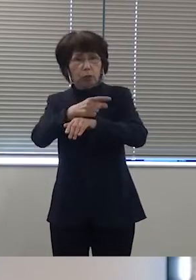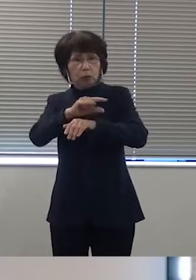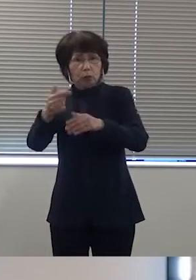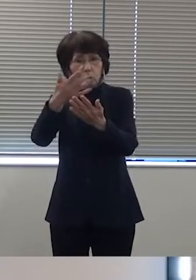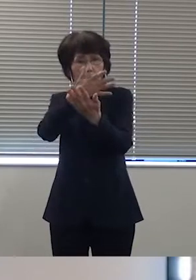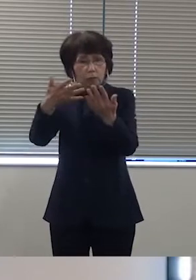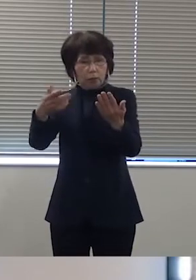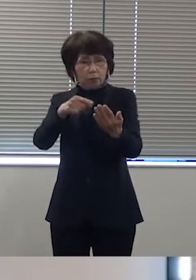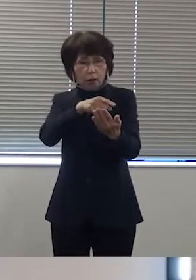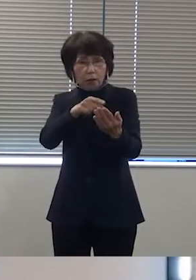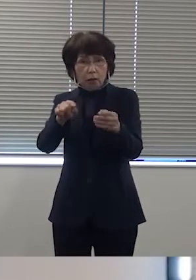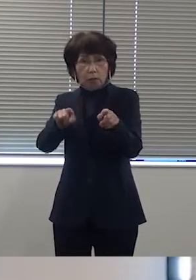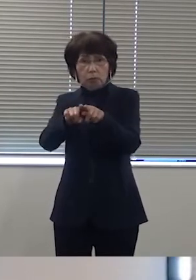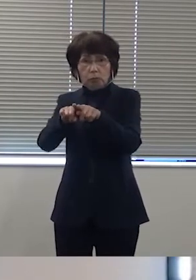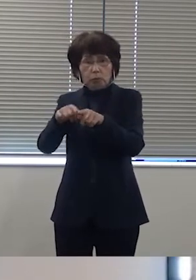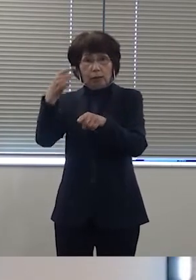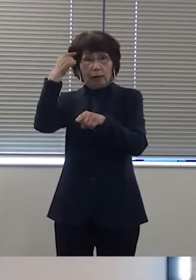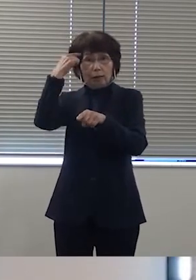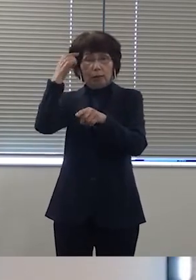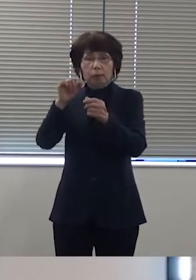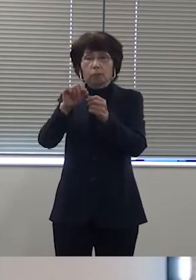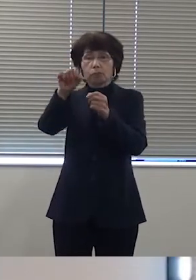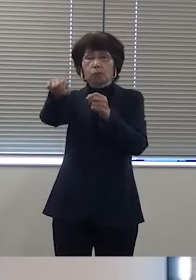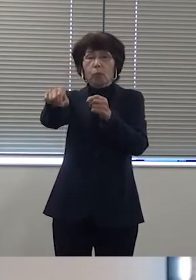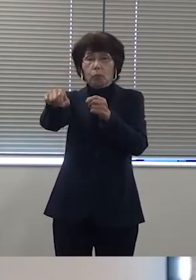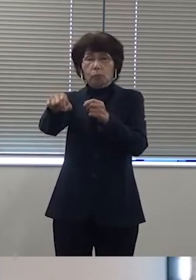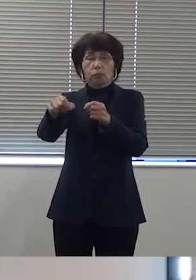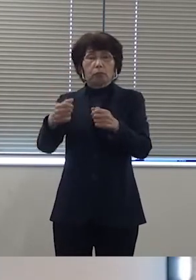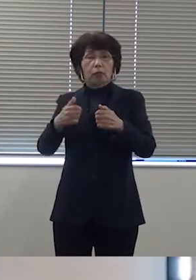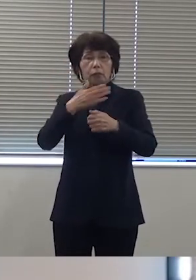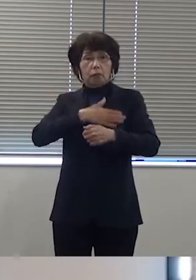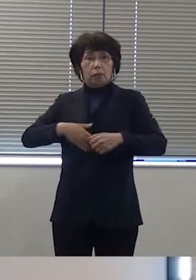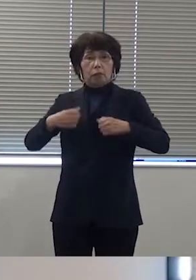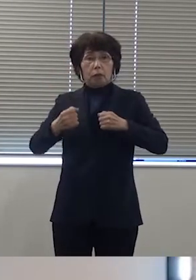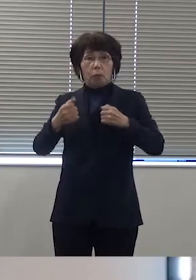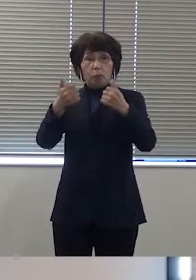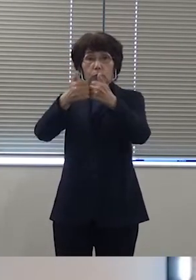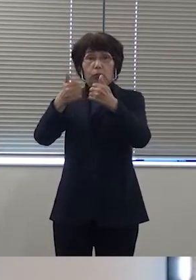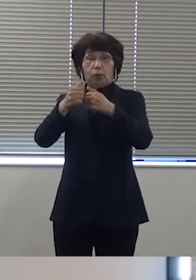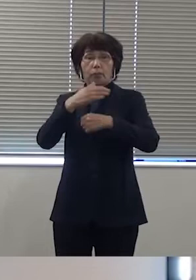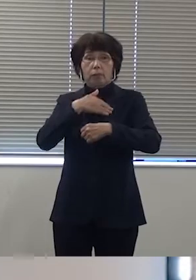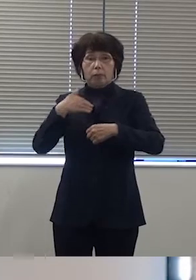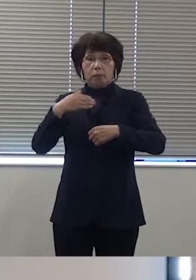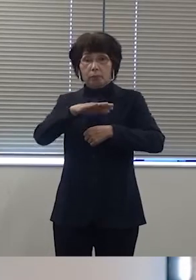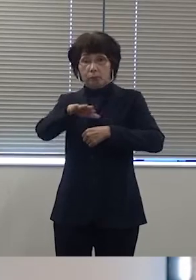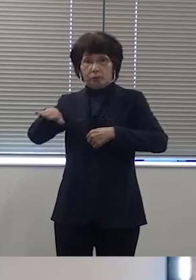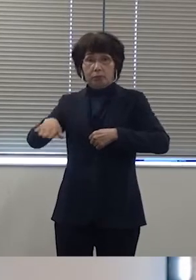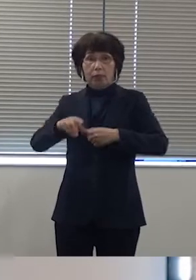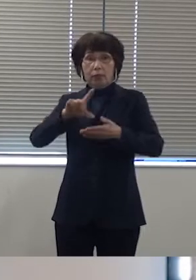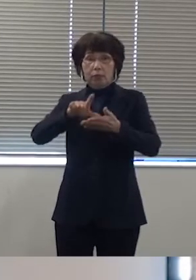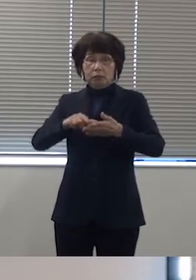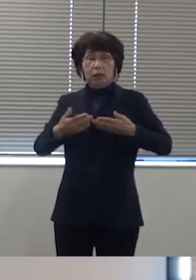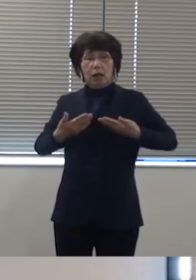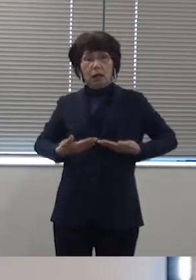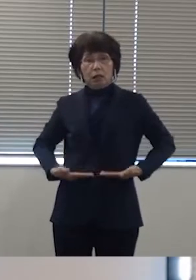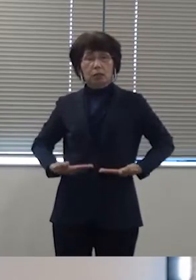健康相談も行いながら、安心して住み続けることができる地域づくりに至っているものでございます。